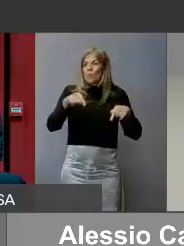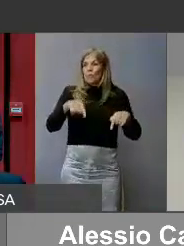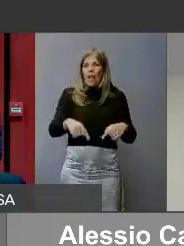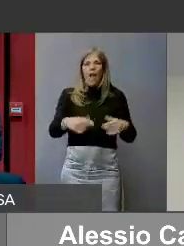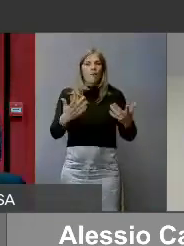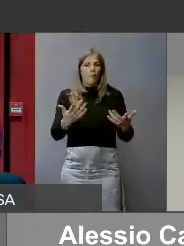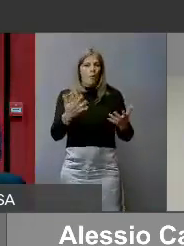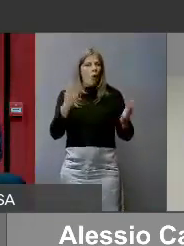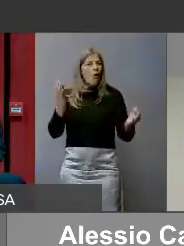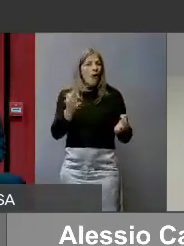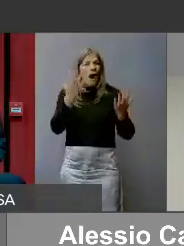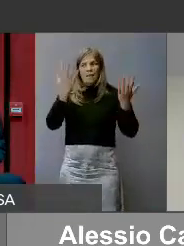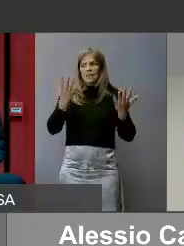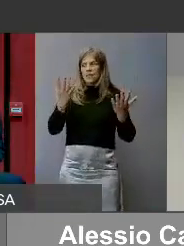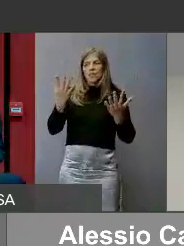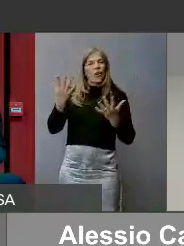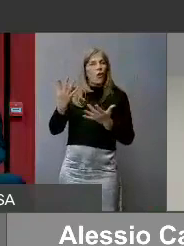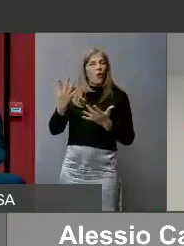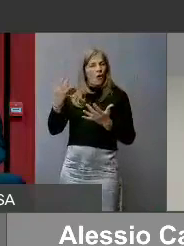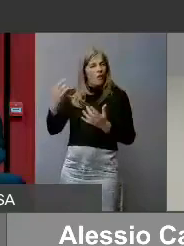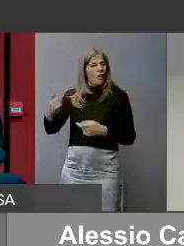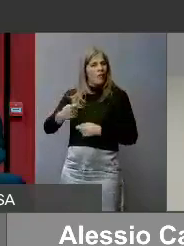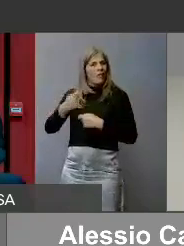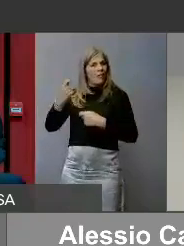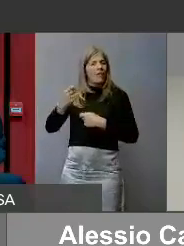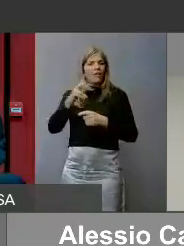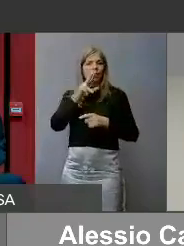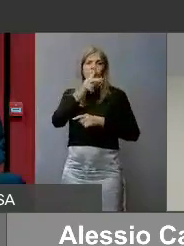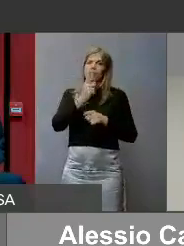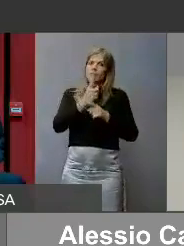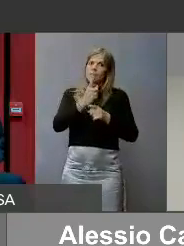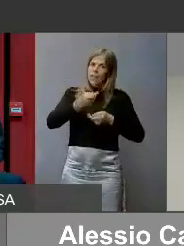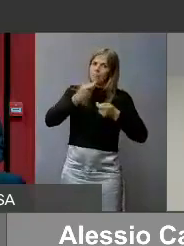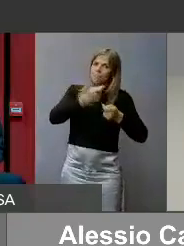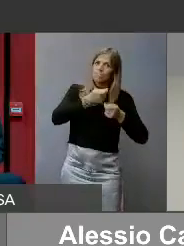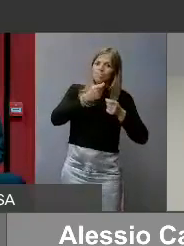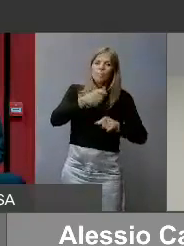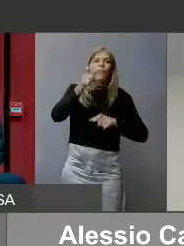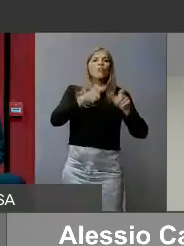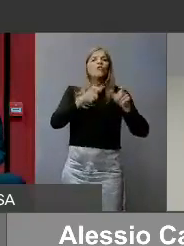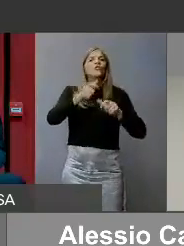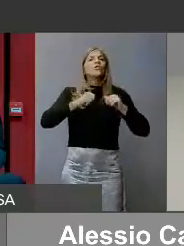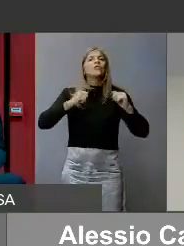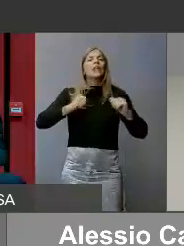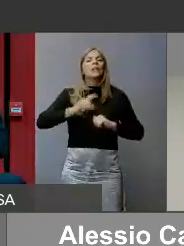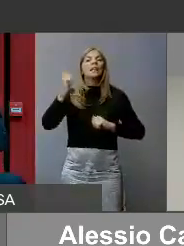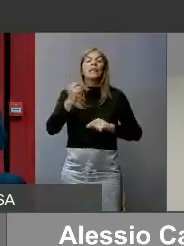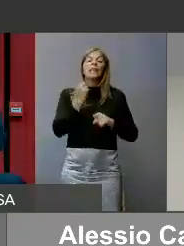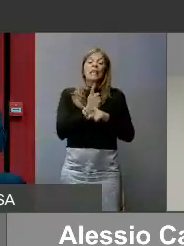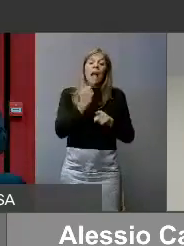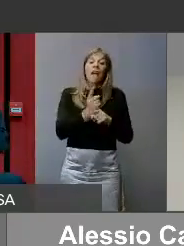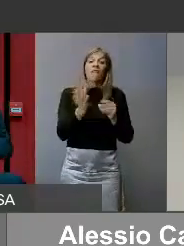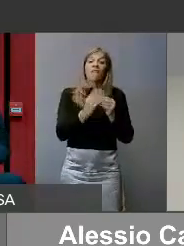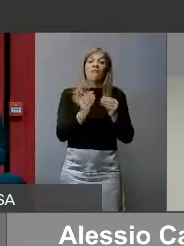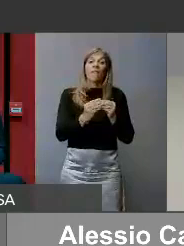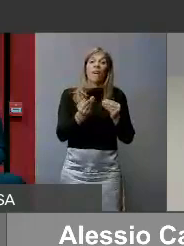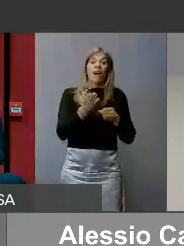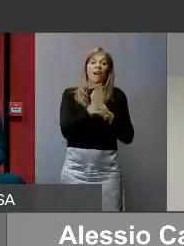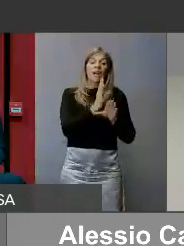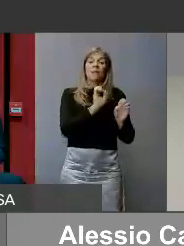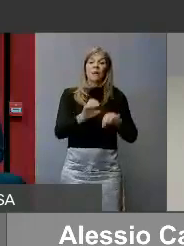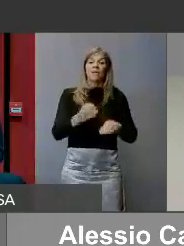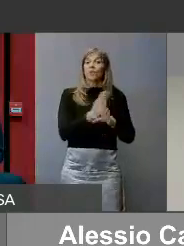interrogazione richiamando i cittadini a fare la differenziata perché la differenziata la fanno i cittadini e quindi